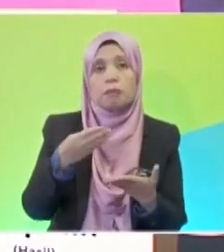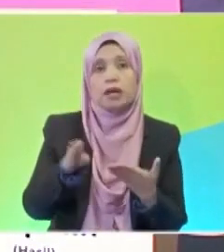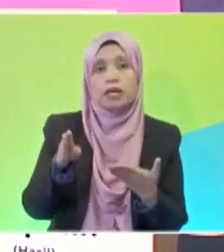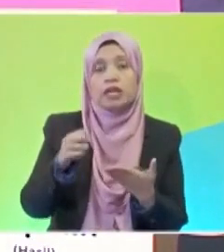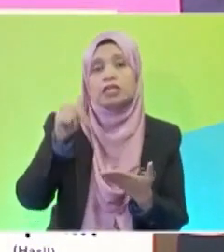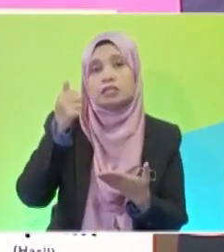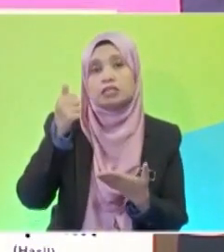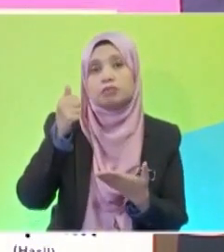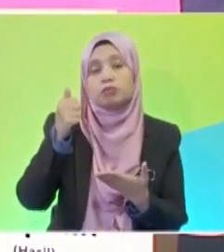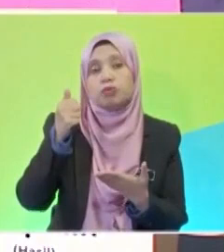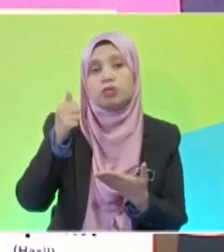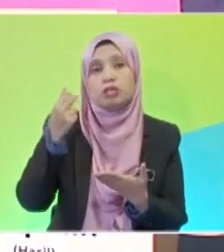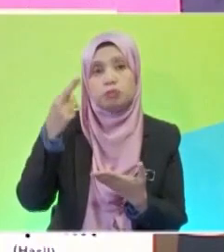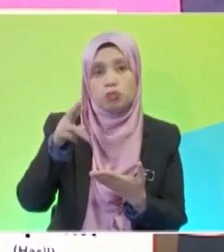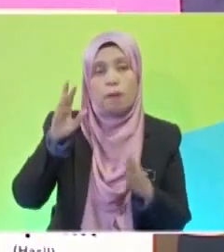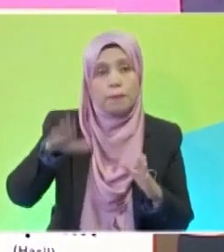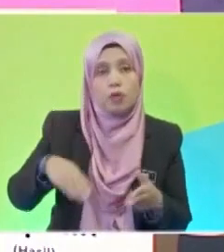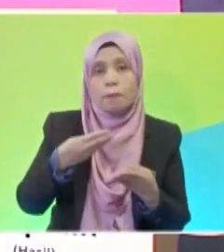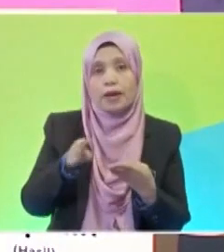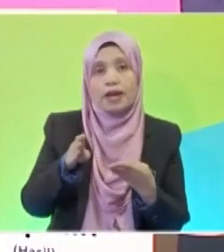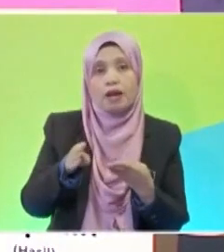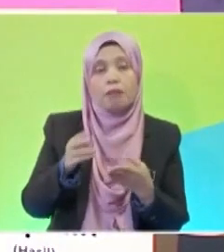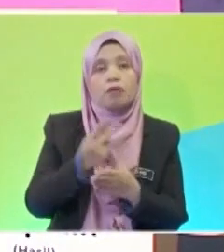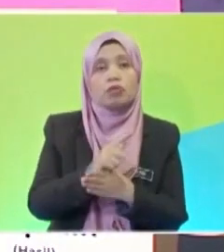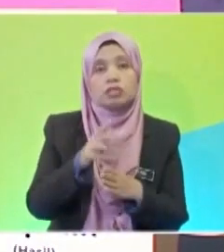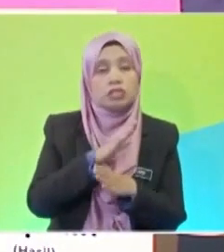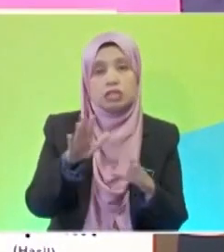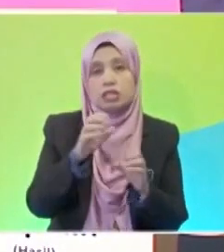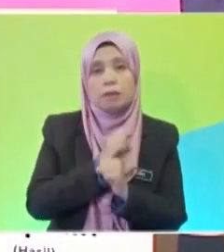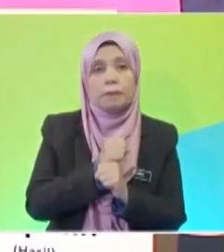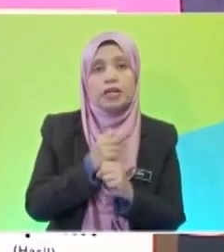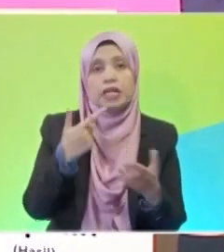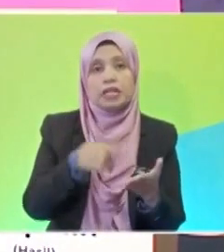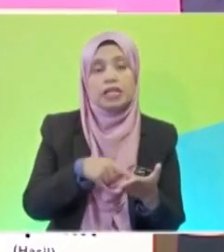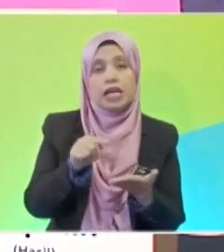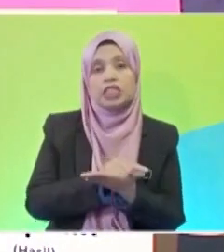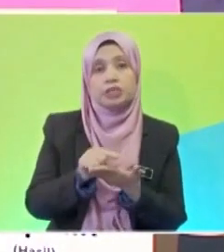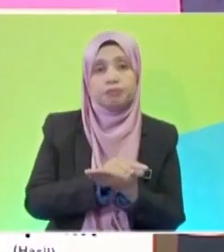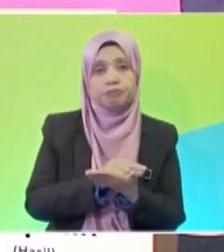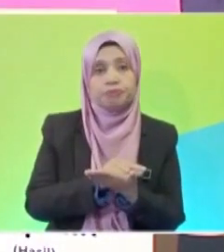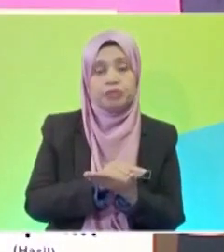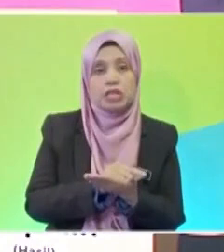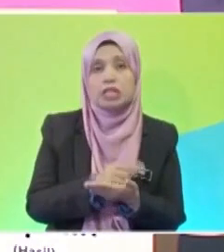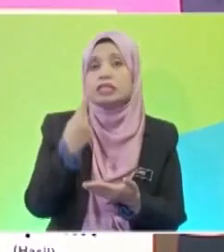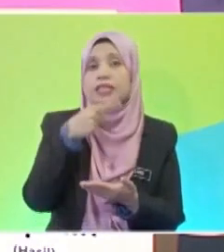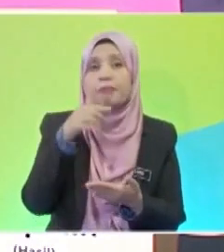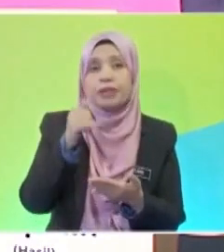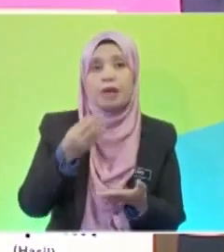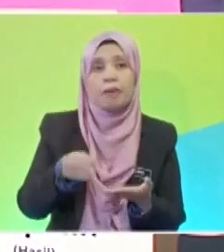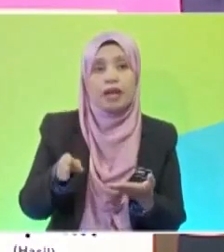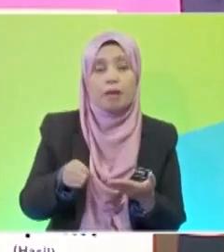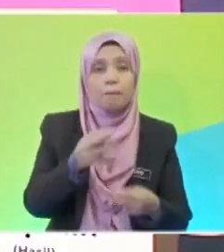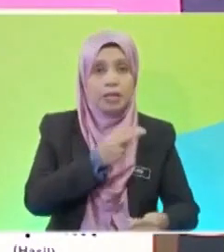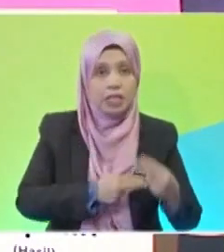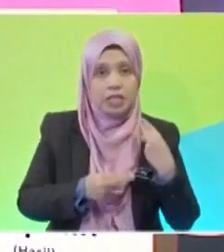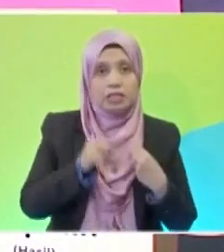RM10,000. Belum bayar. Belum bayar maksudnya perkongsi tak dapat lagi. Belum perkongsi terima. Belum terima. Itu maksud. Siapa yang bayar tu? Perniagaan akan